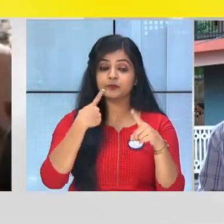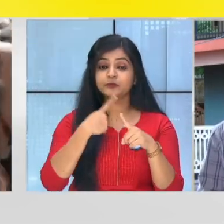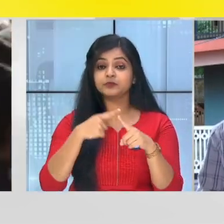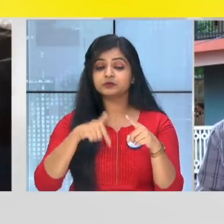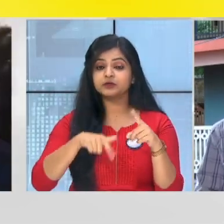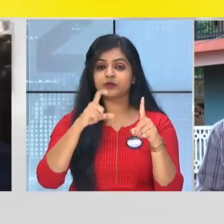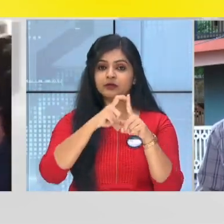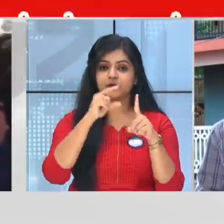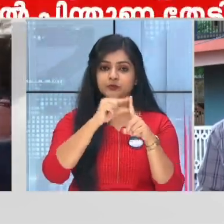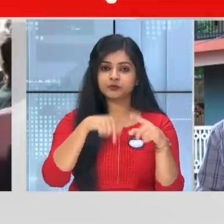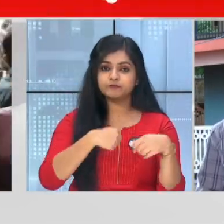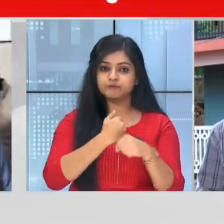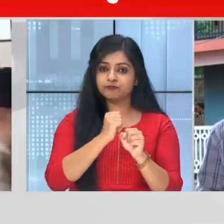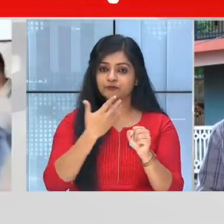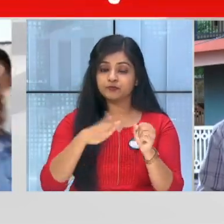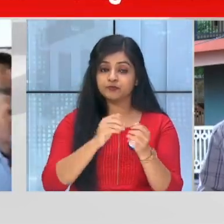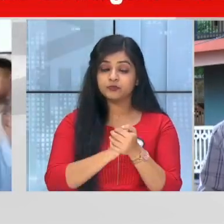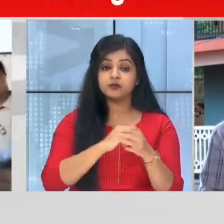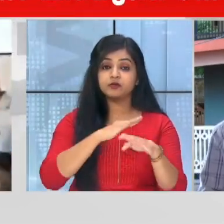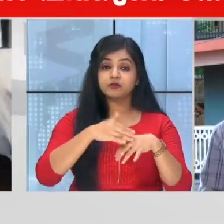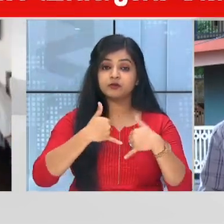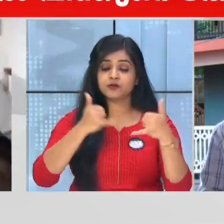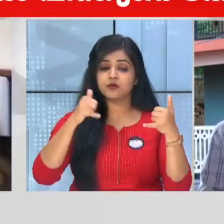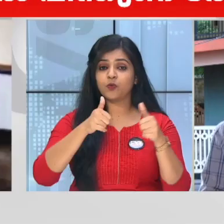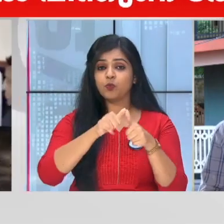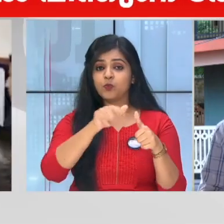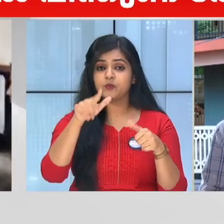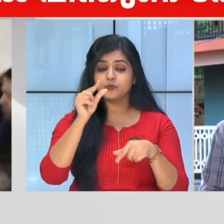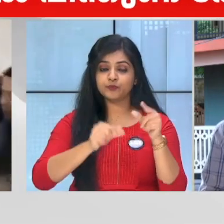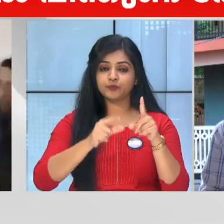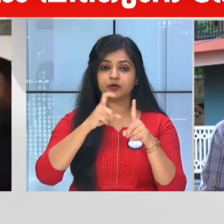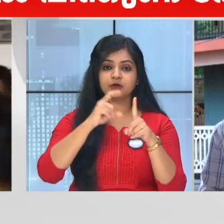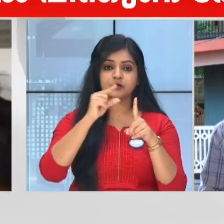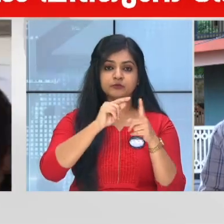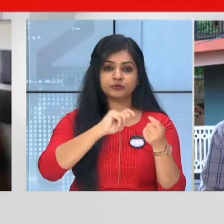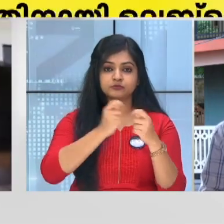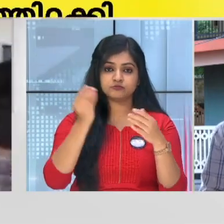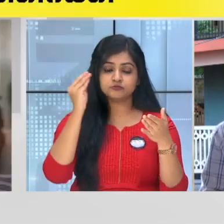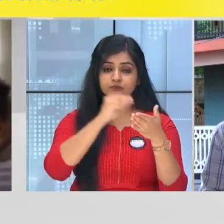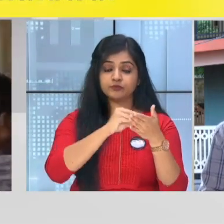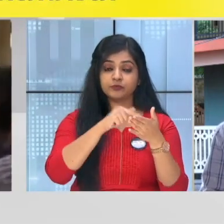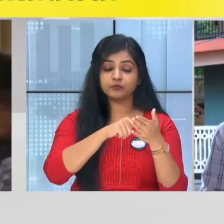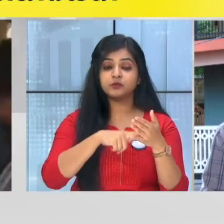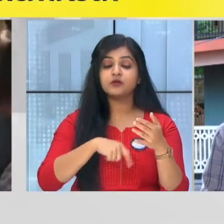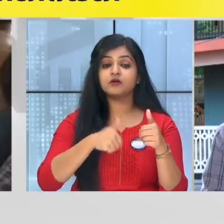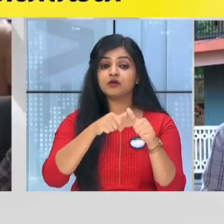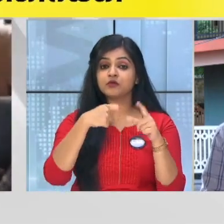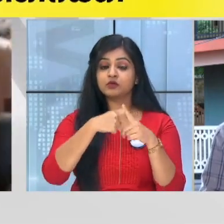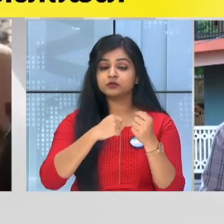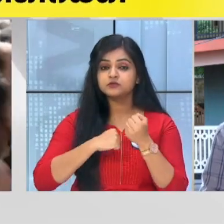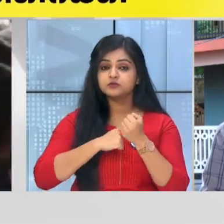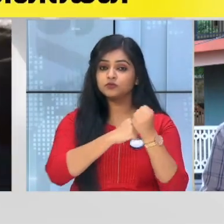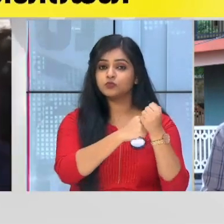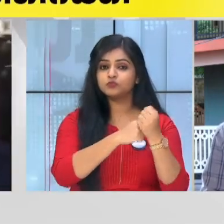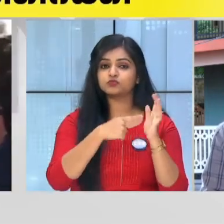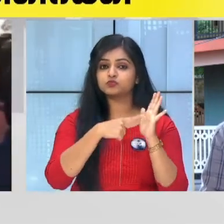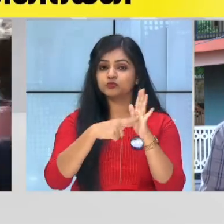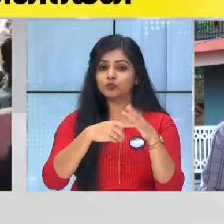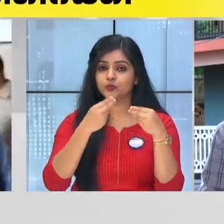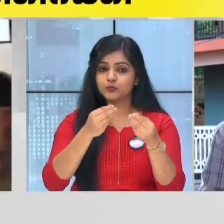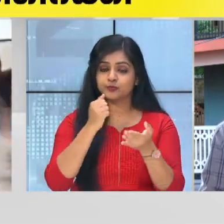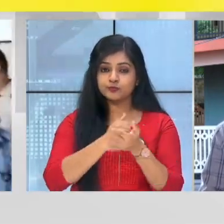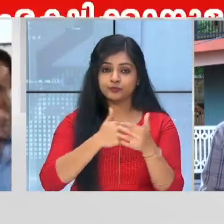ഇത് രാജ്യത്തെ എല്ലാ ജനങ്ങളും ഇത് DP ആക്കി അരവിന്ദ് കെജ്രിവാളിന് ഐക്യദാർഢ്യം പ്രകടിപ്പിക്കണം എന്നൊരു ആവശ്യമാണ് ആണ് ആം ആദ്മി പാർട്ടി